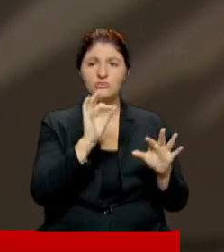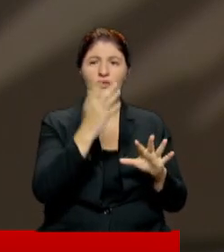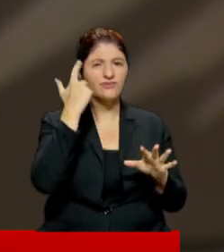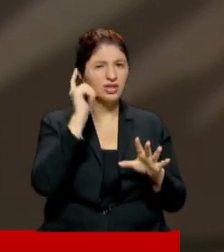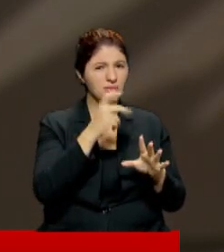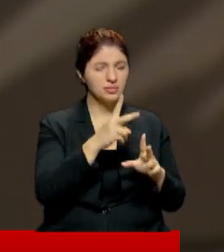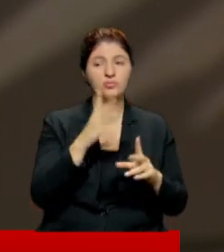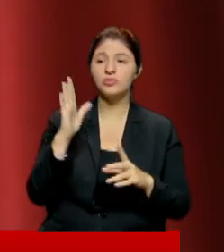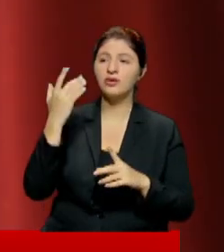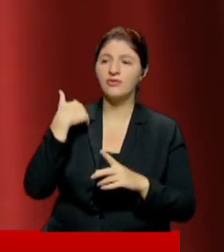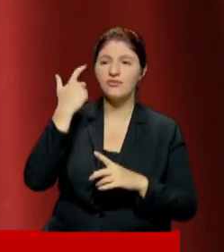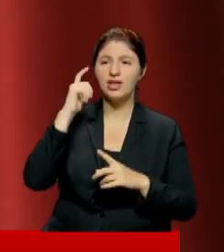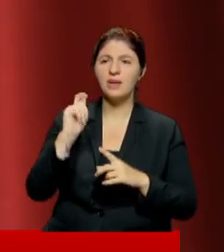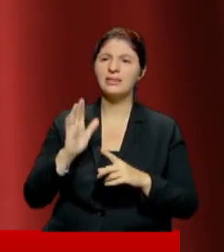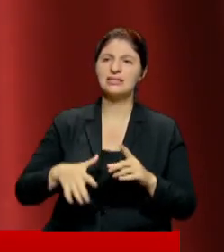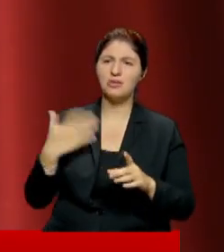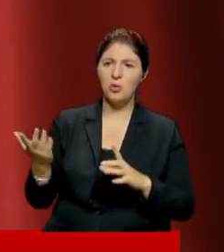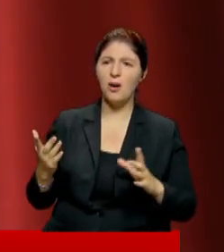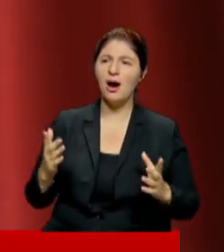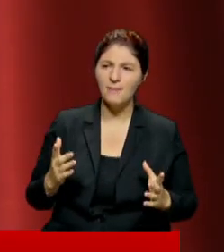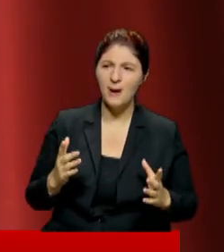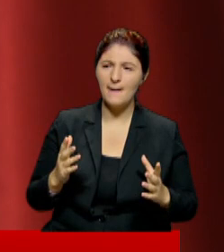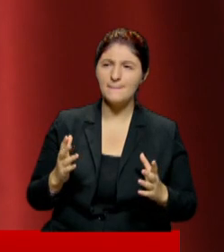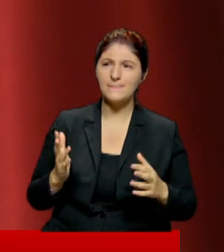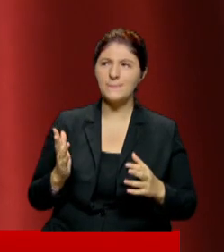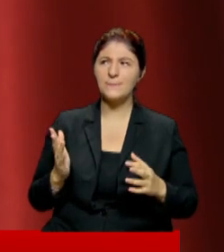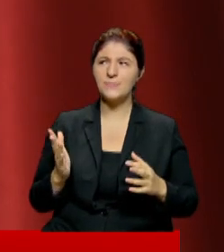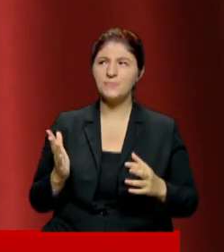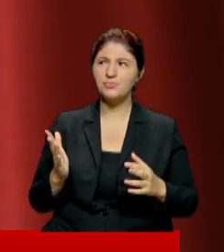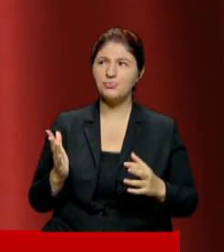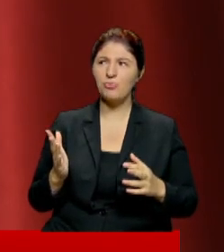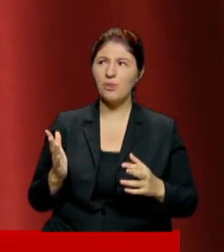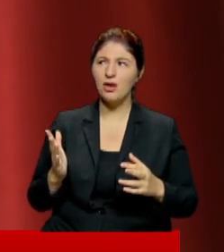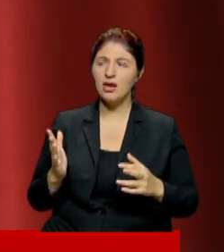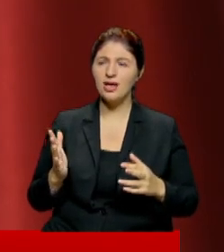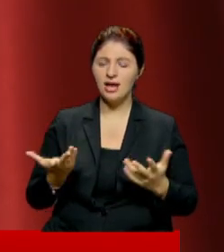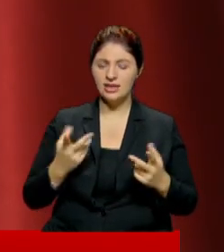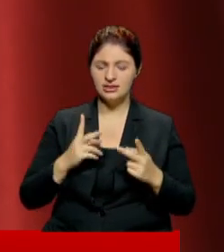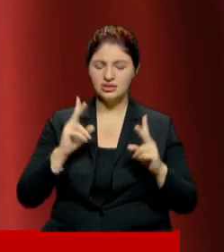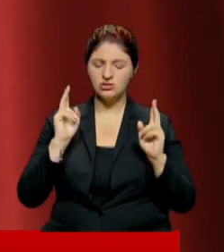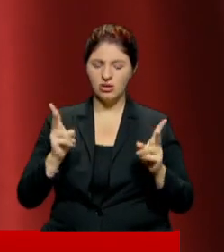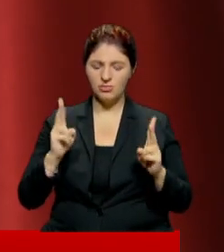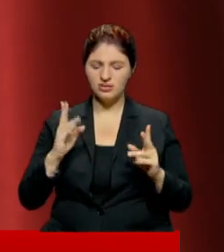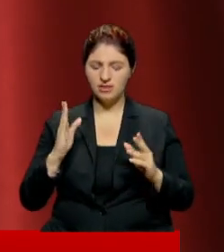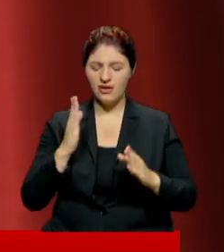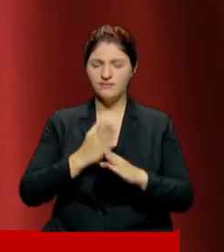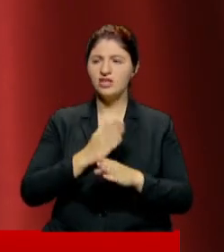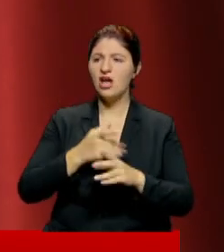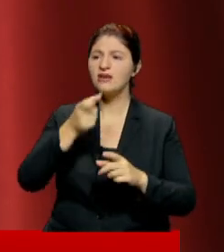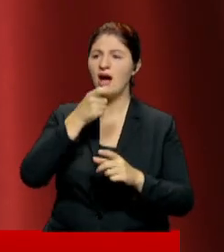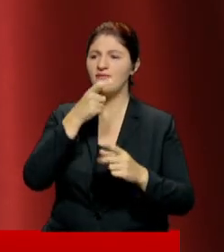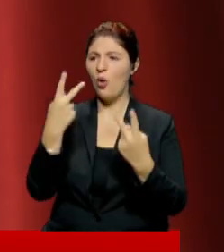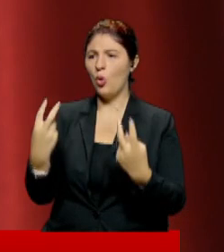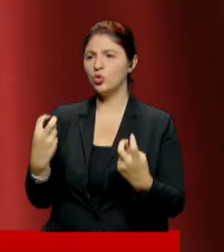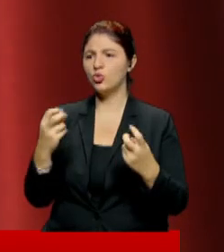alayım sizden bulmak daha bir öngörüde bulunmak istemiyorum ama bu sıradan vatandaşın kahvede